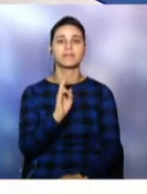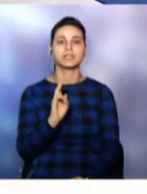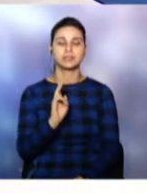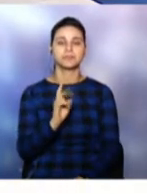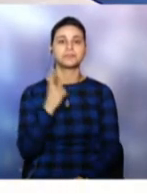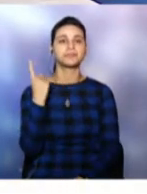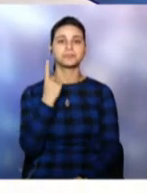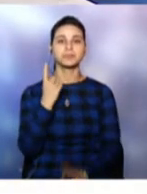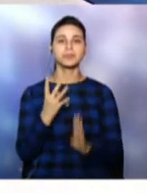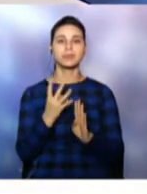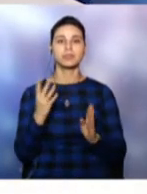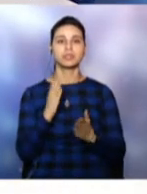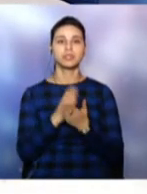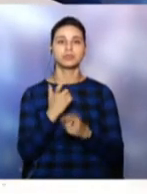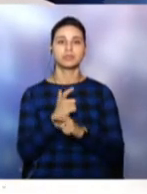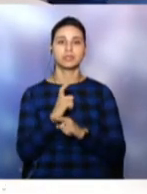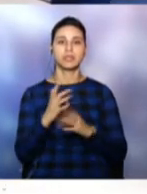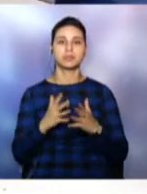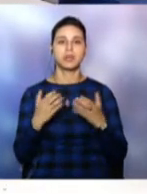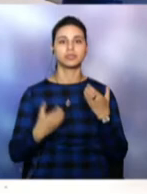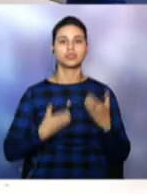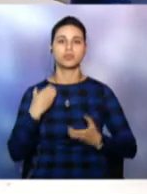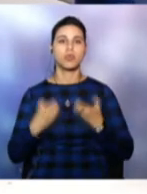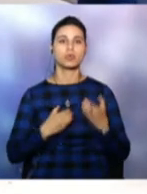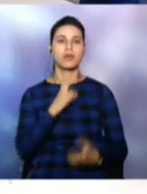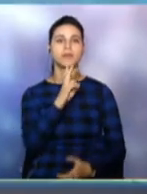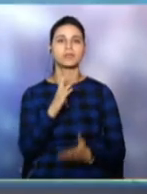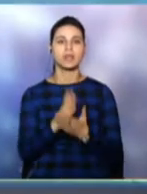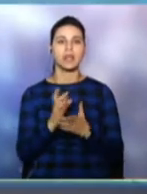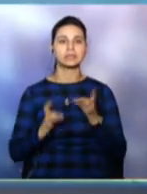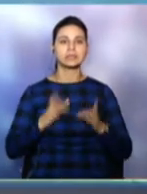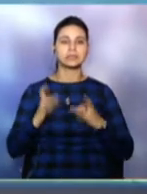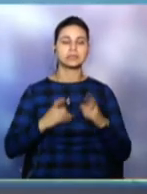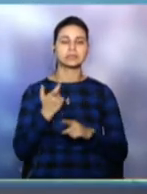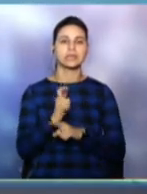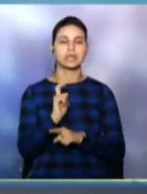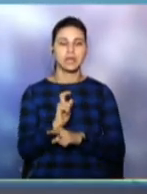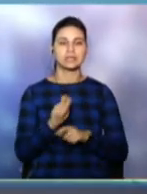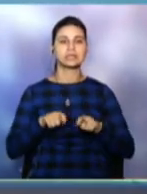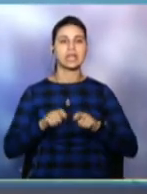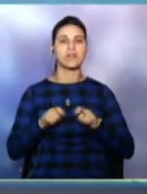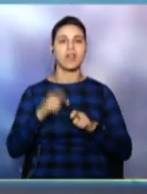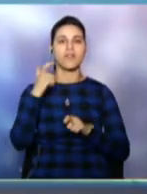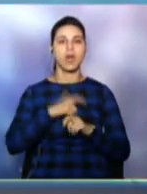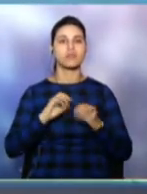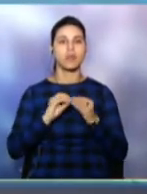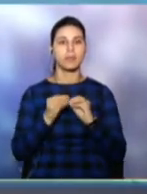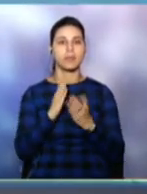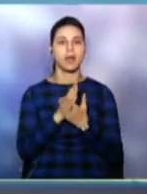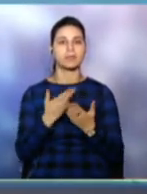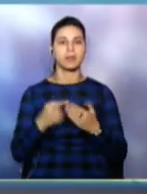რომელთაც პირველ რიგში აქვთ მაღალი შფოთვითი აქტივობა, აქვთ გარკვეული დარღვევები ამ